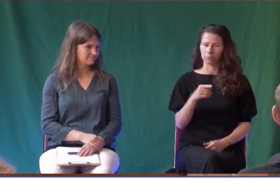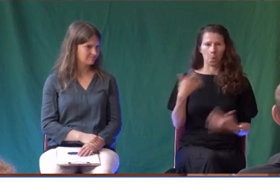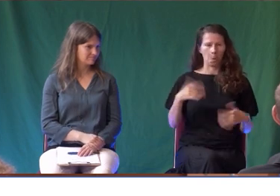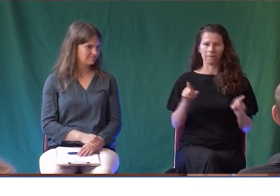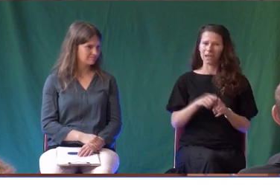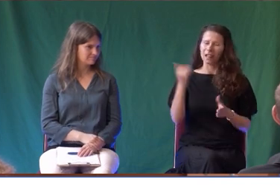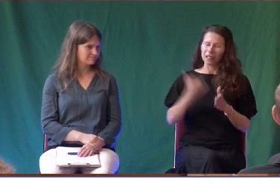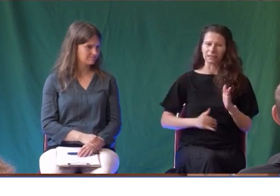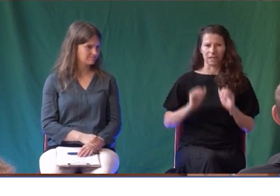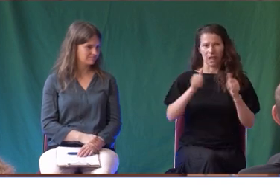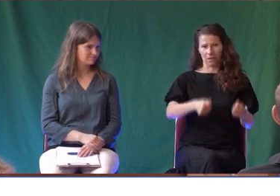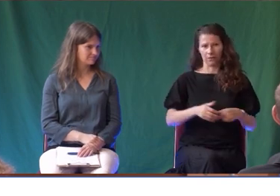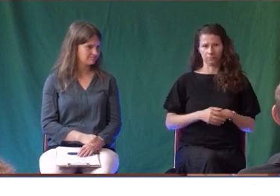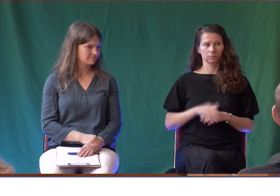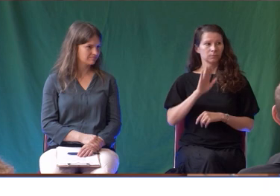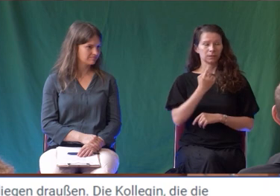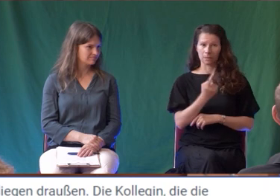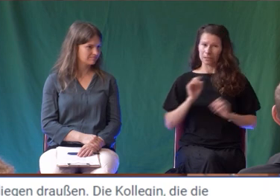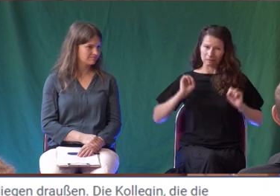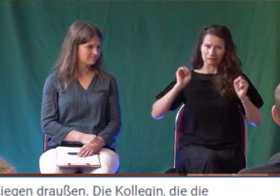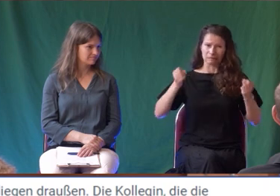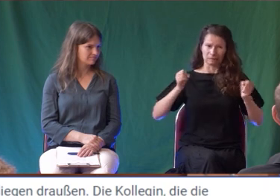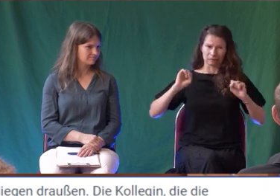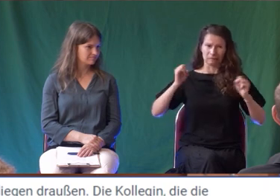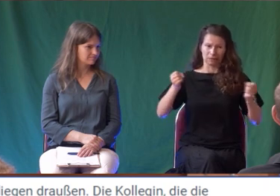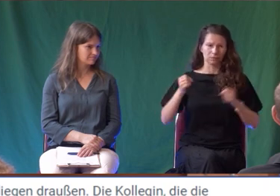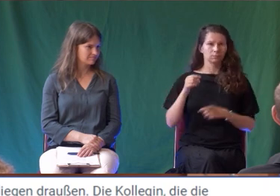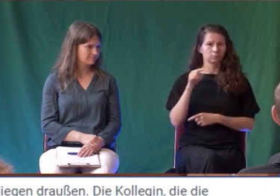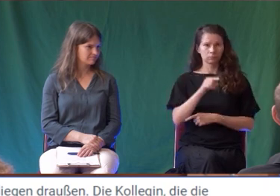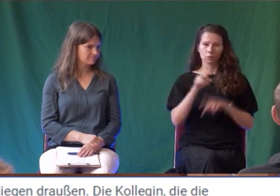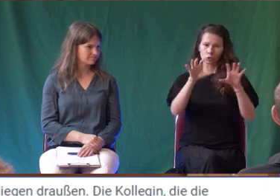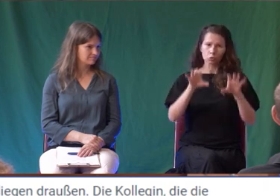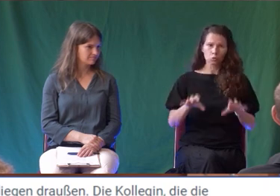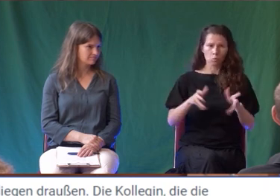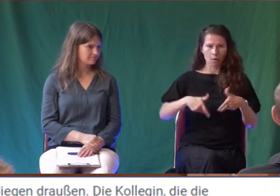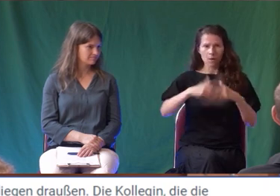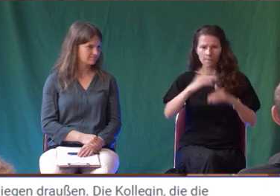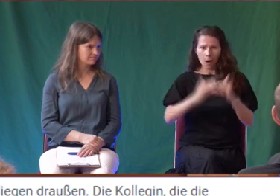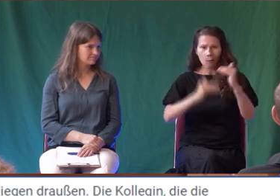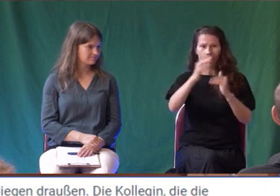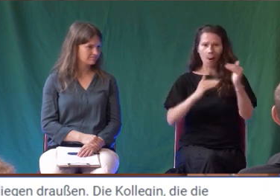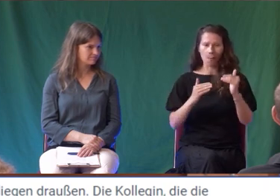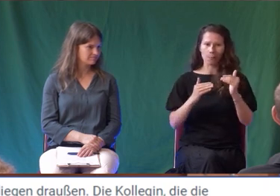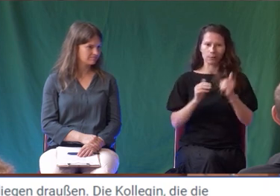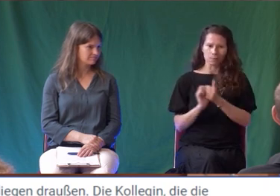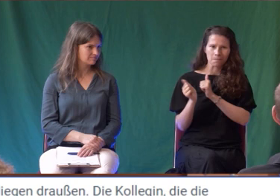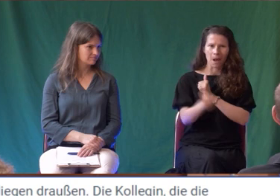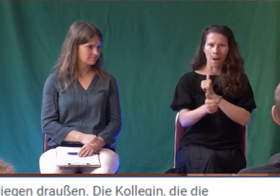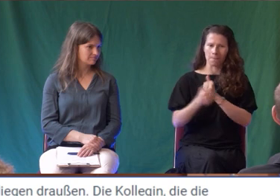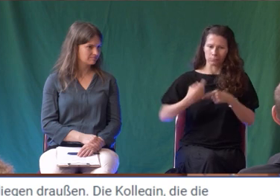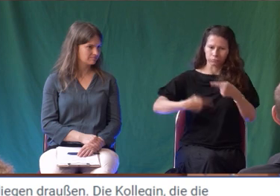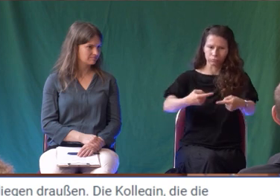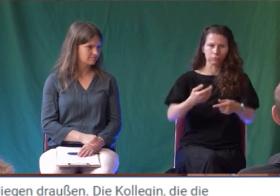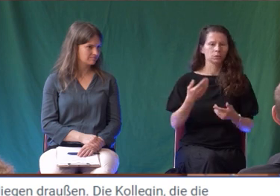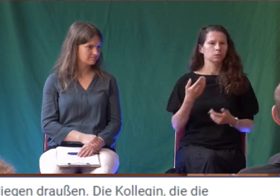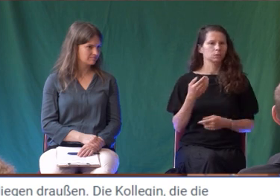beharrliches wirken und dass ihre Mitstreiterinnen haben sich Strukturen geschaffen und Inhalte vorangetrieben ich denke da an die